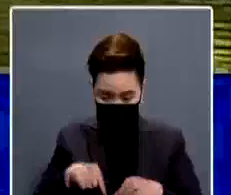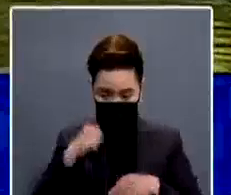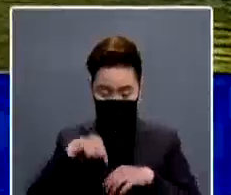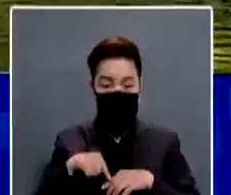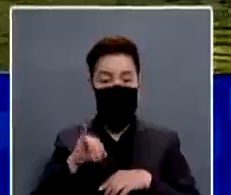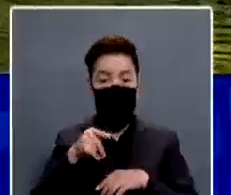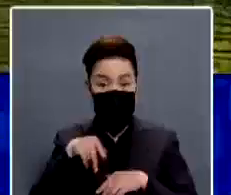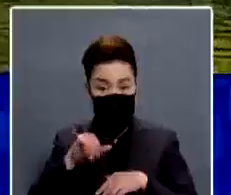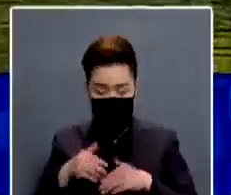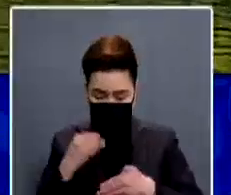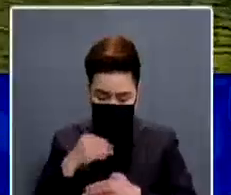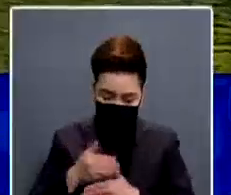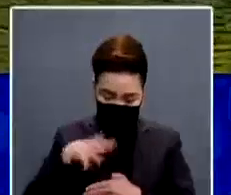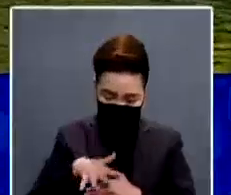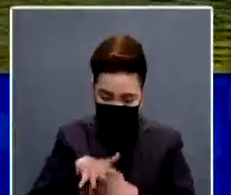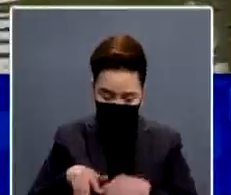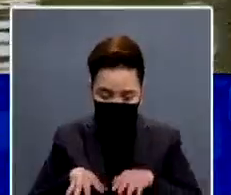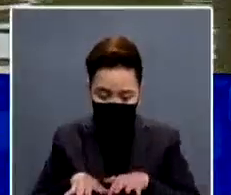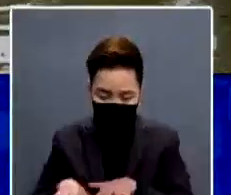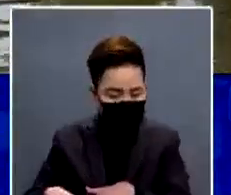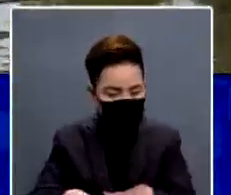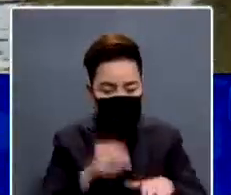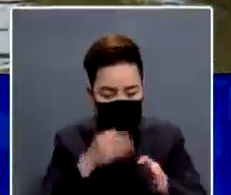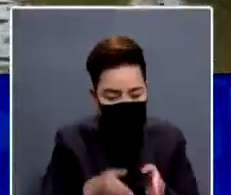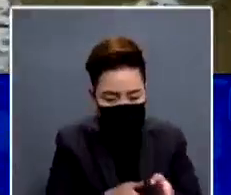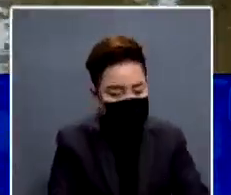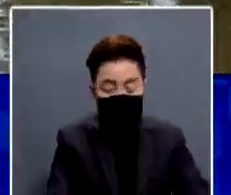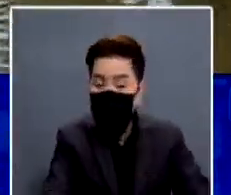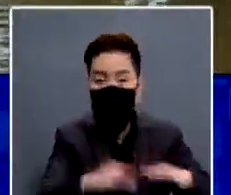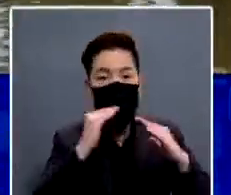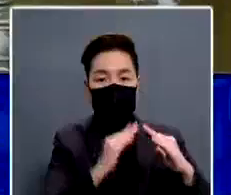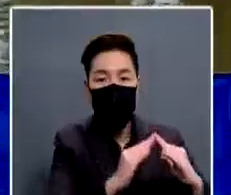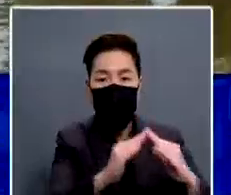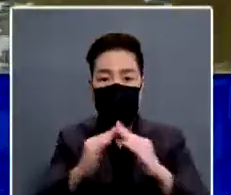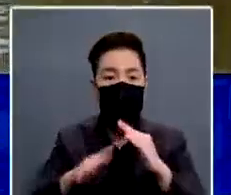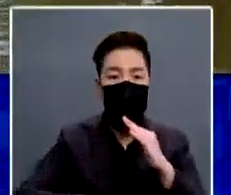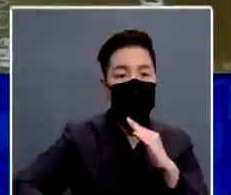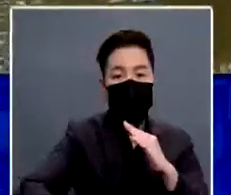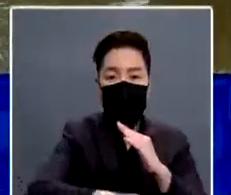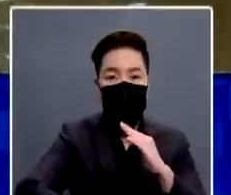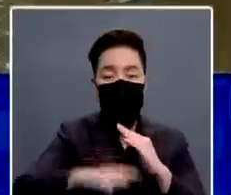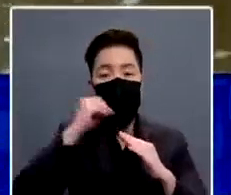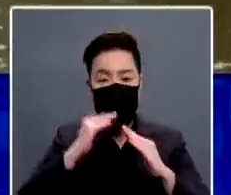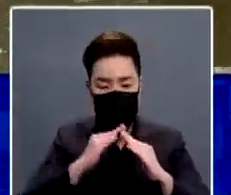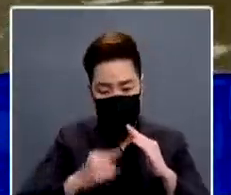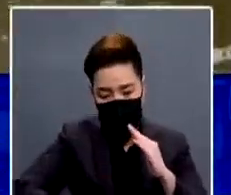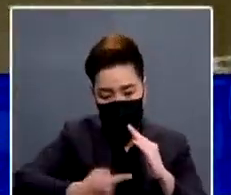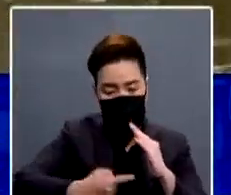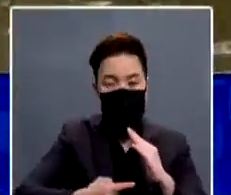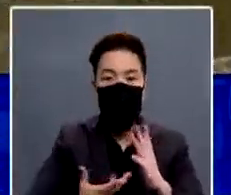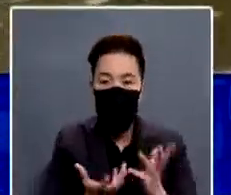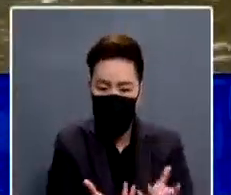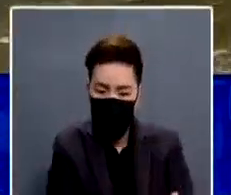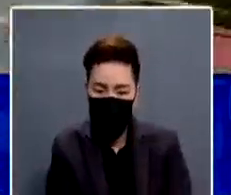แม่น้ำเจ้าพระยาเนี่ยนะคะก็ได้ไหลเข้าทั่วหมู่บ้านอย่างรวดเร็วชาวบ้านที่มีบ้านชั้นเดียวนะคะก็จำเป็นต้